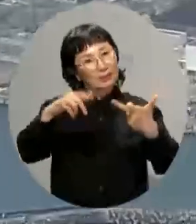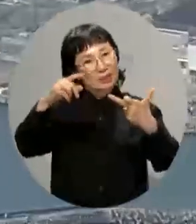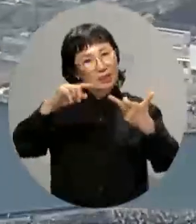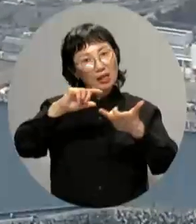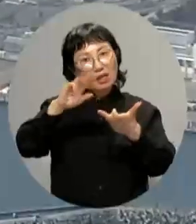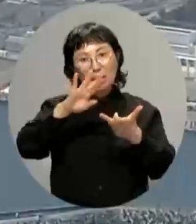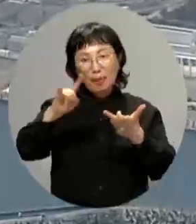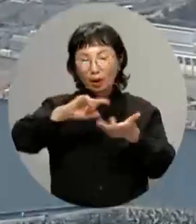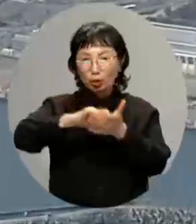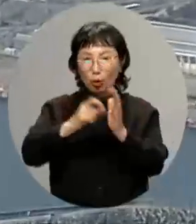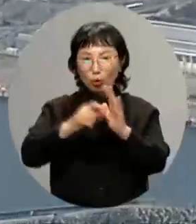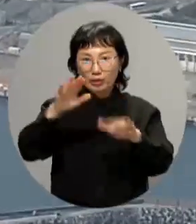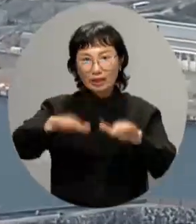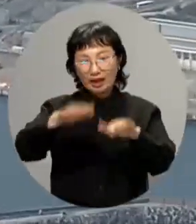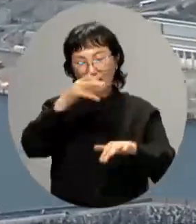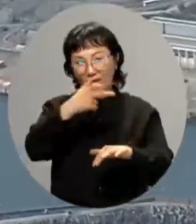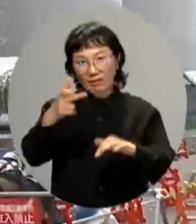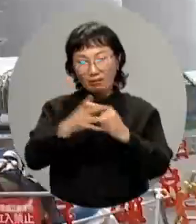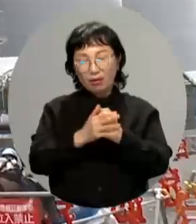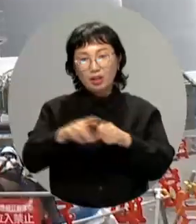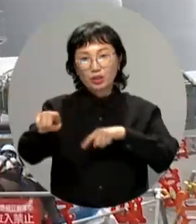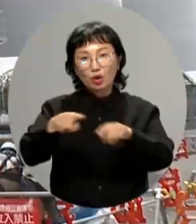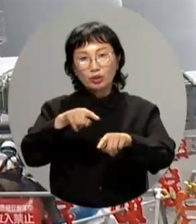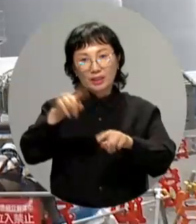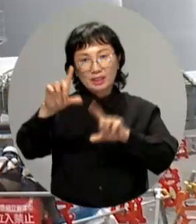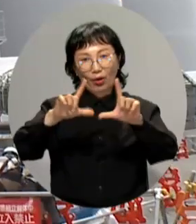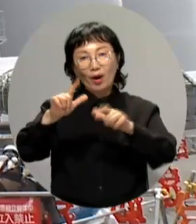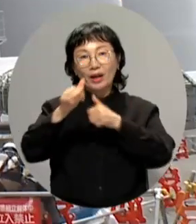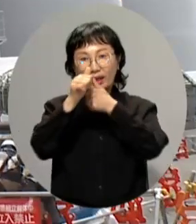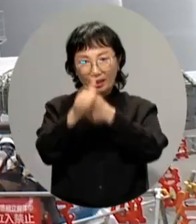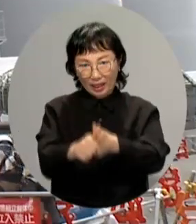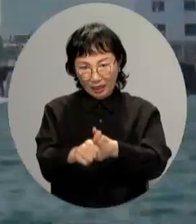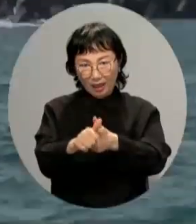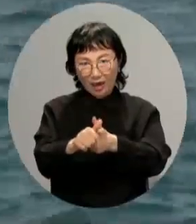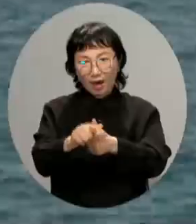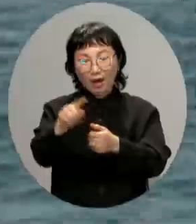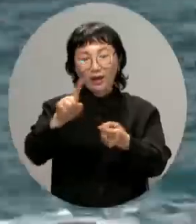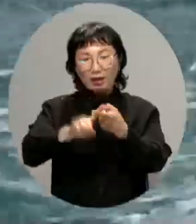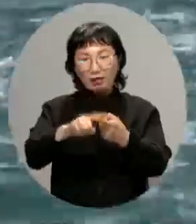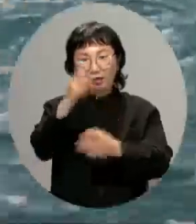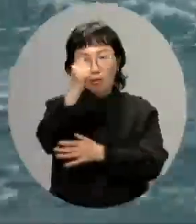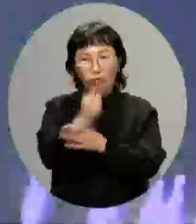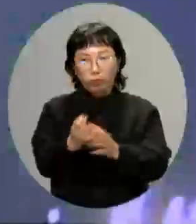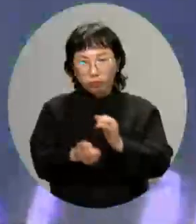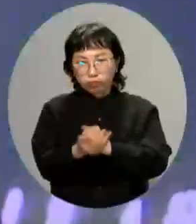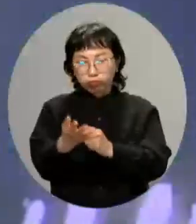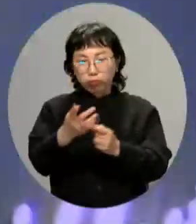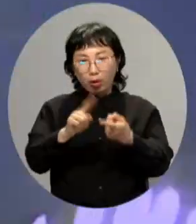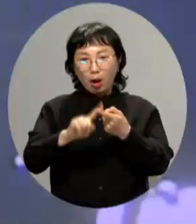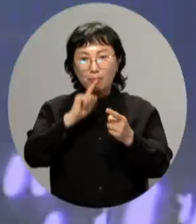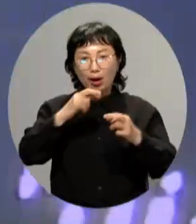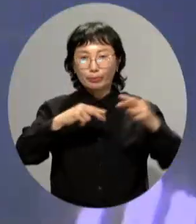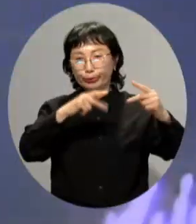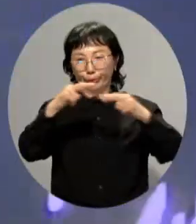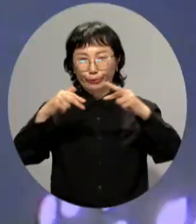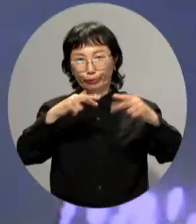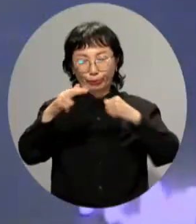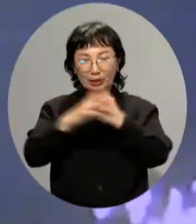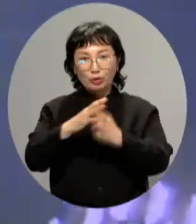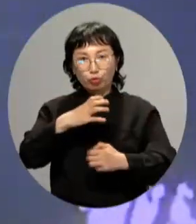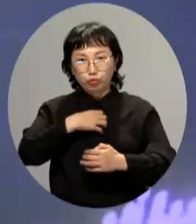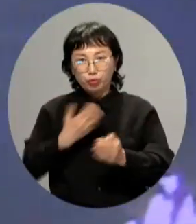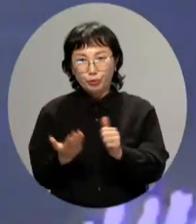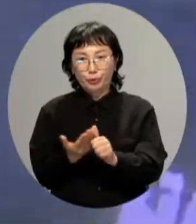나는 상황. 정치적 배경 등에 따라 원전 오염수 도달 시기조차 주장이 분분하면서 우려를 키우는 꼴이 되고